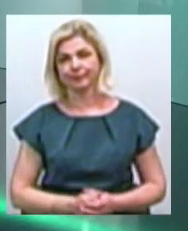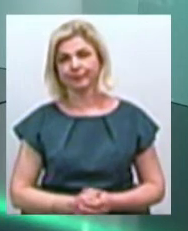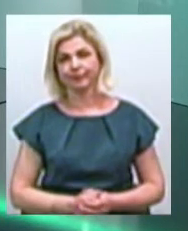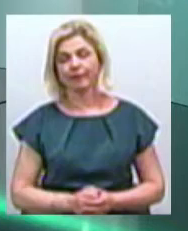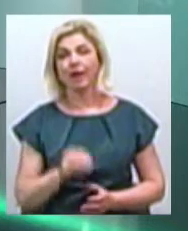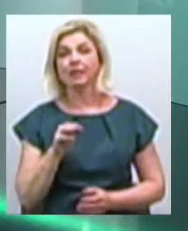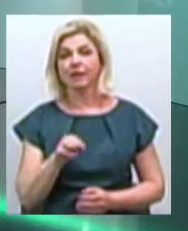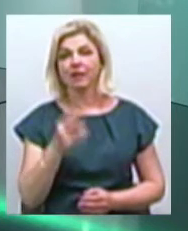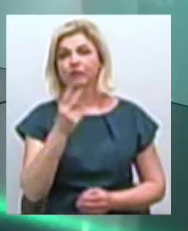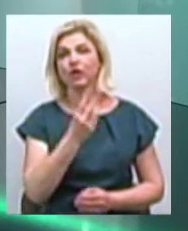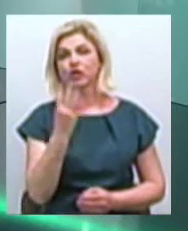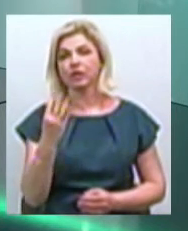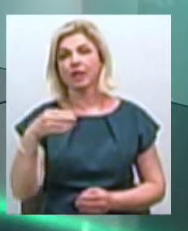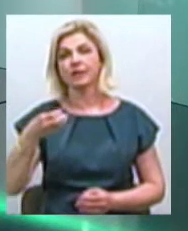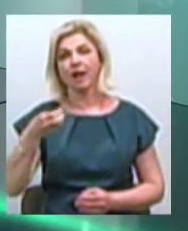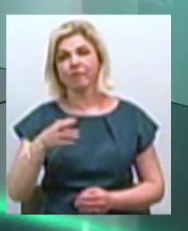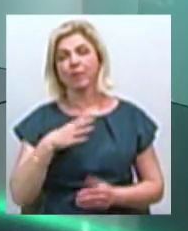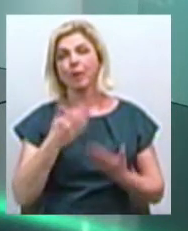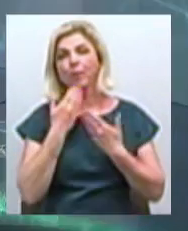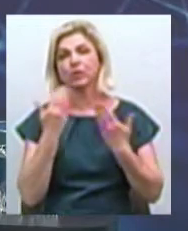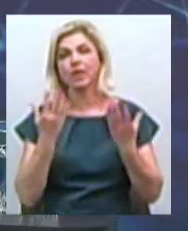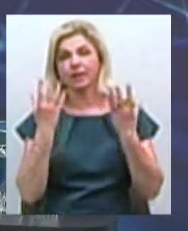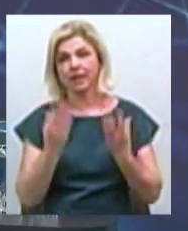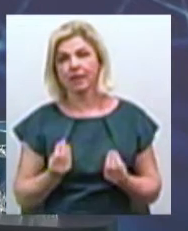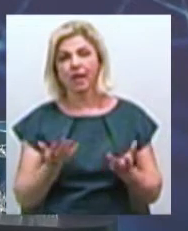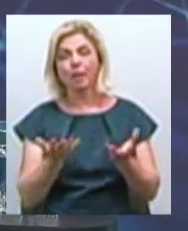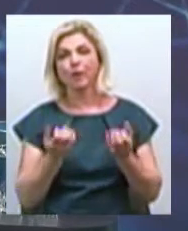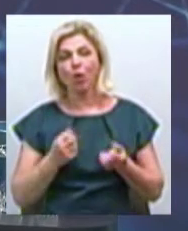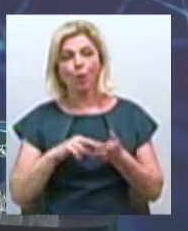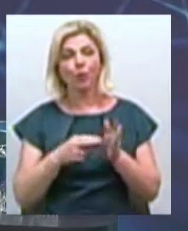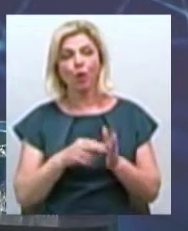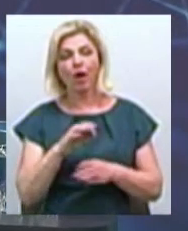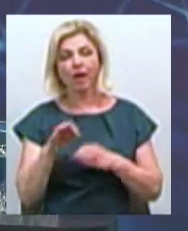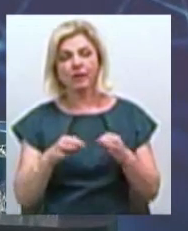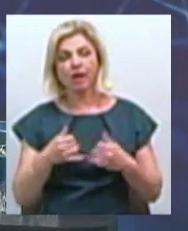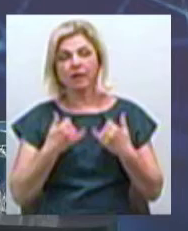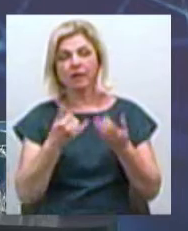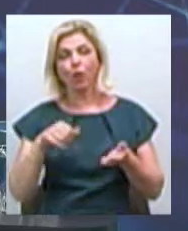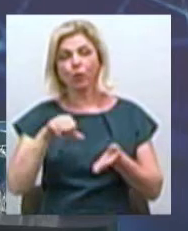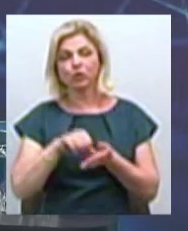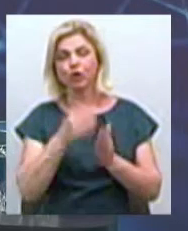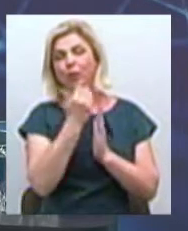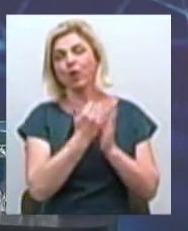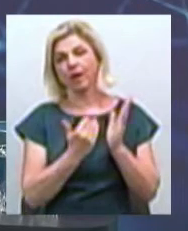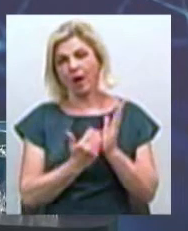76-92-33. Тетяна, 24 травня був останній день прийому проєктів для участі в програмі «Громадський